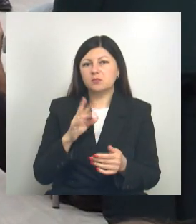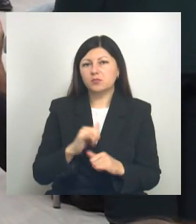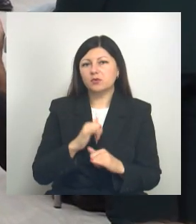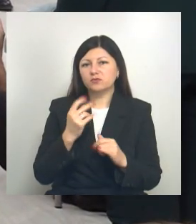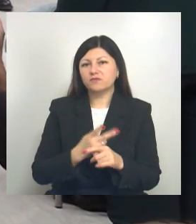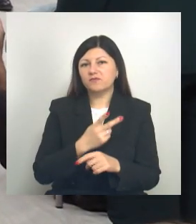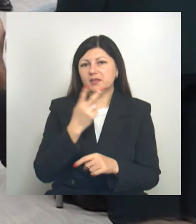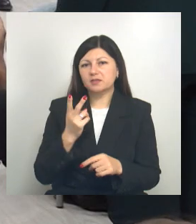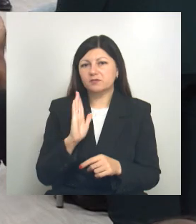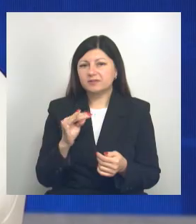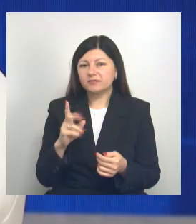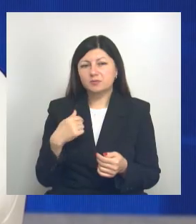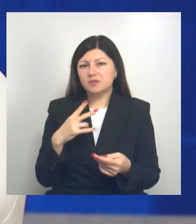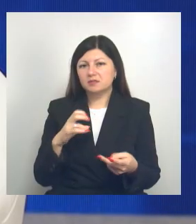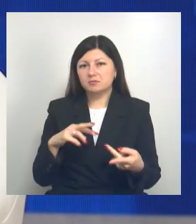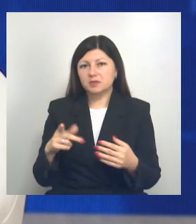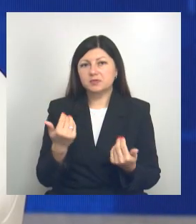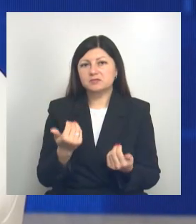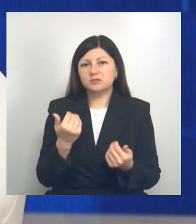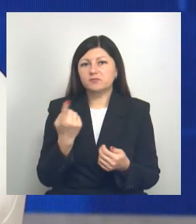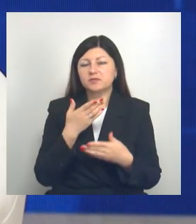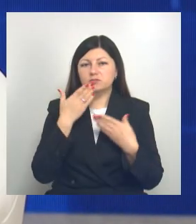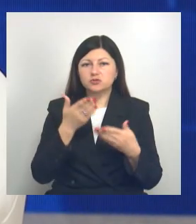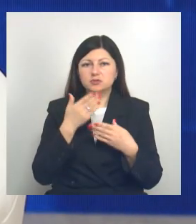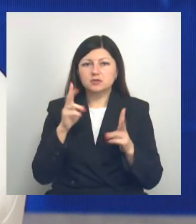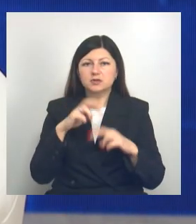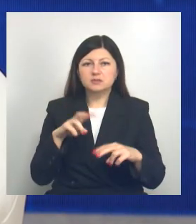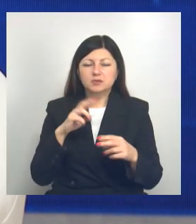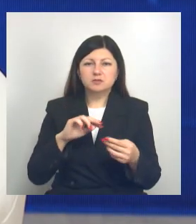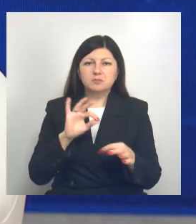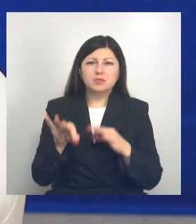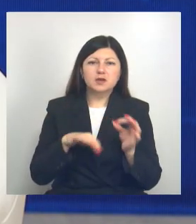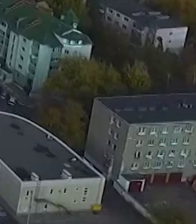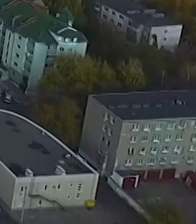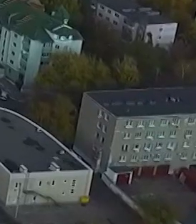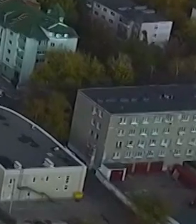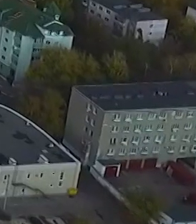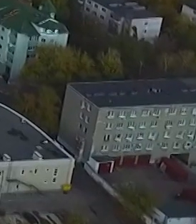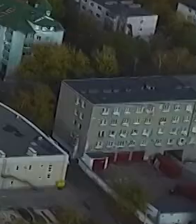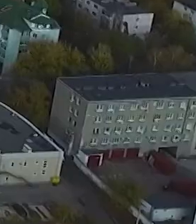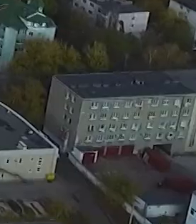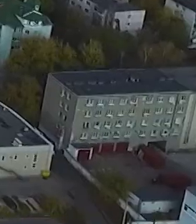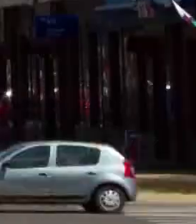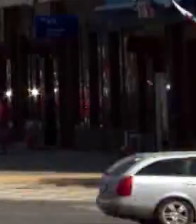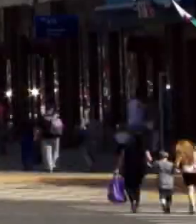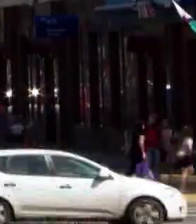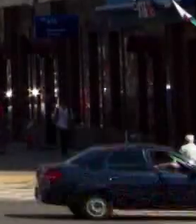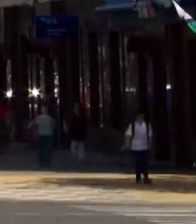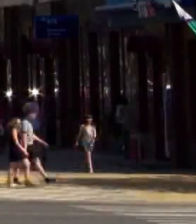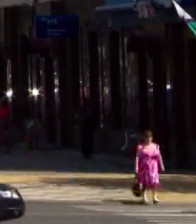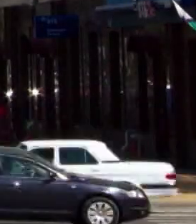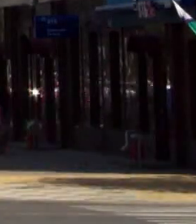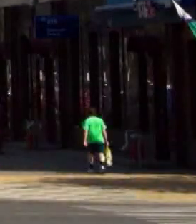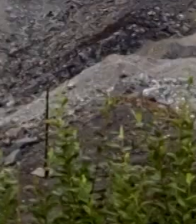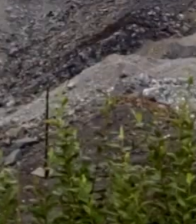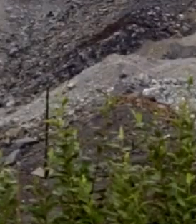волнует, как оперативная обстановка может отразиться на амбициозных планах по удвоению волового регионального продукта к 2030-му. Вячеслав